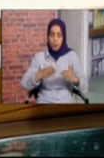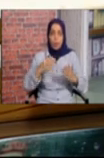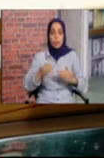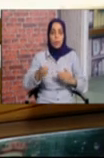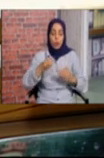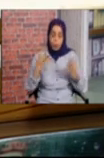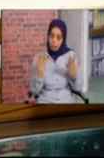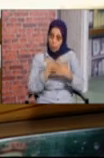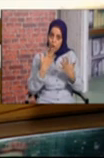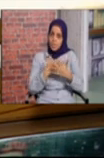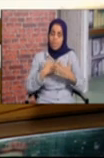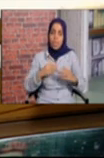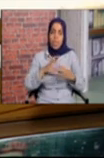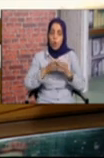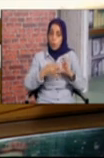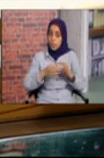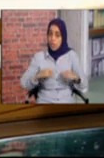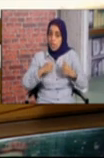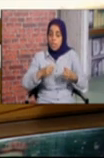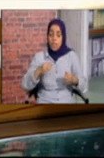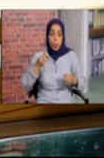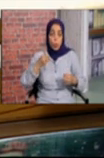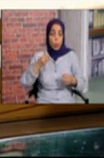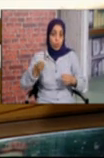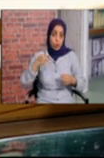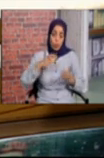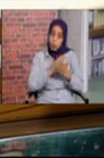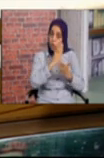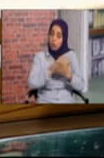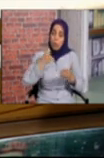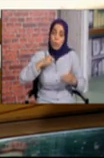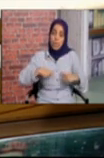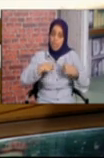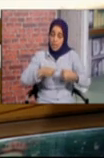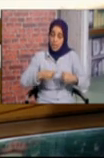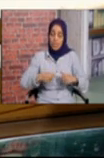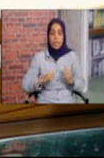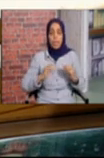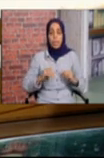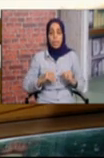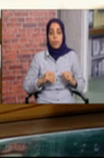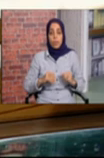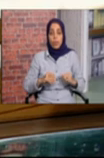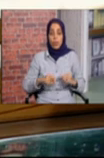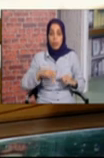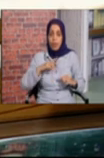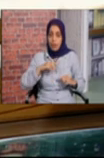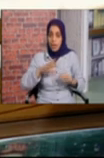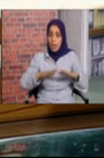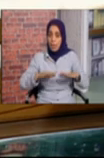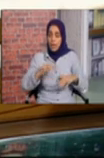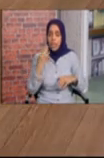المؤسسة. لو تكلمينا إزاي وزارة المالية سعت للعودة مرة أخرى إلى هذا المؤشر؟ هو الحقيقة احنا